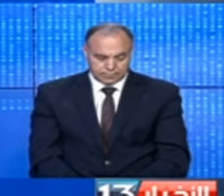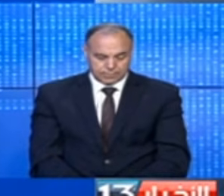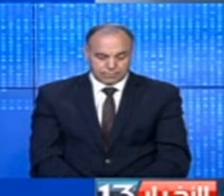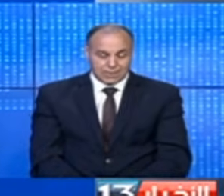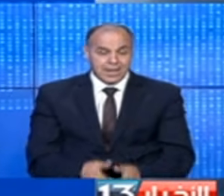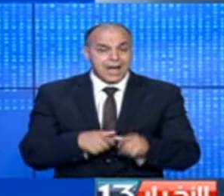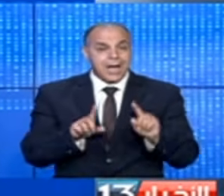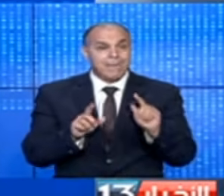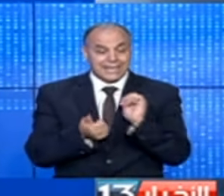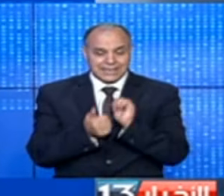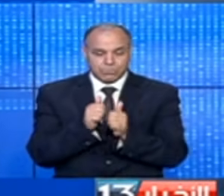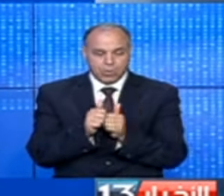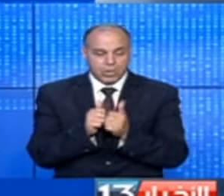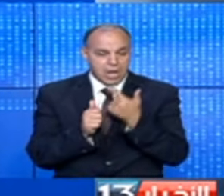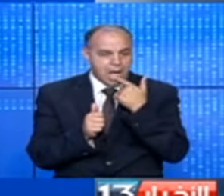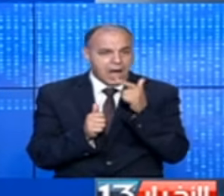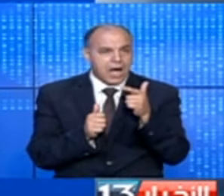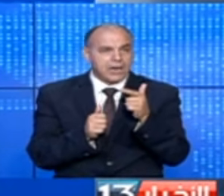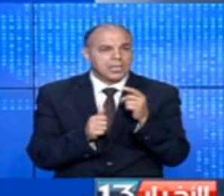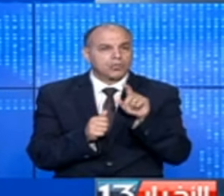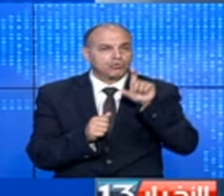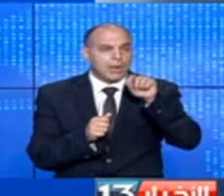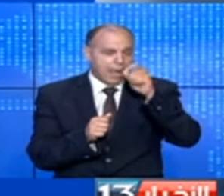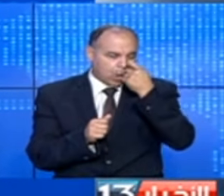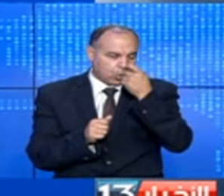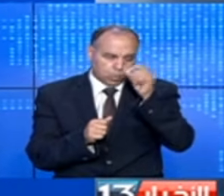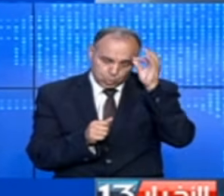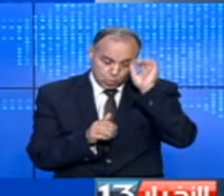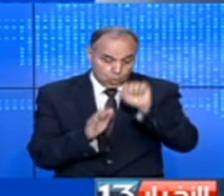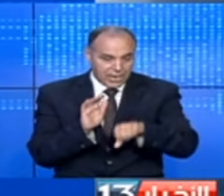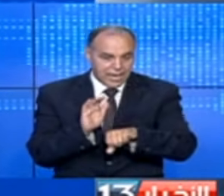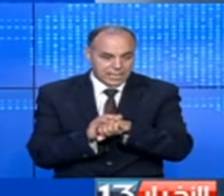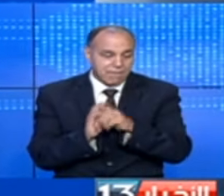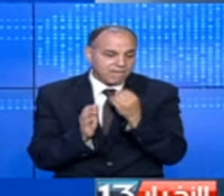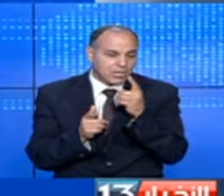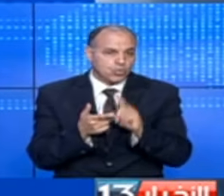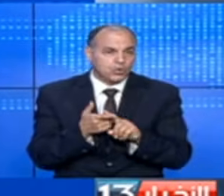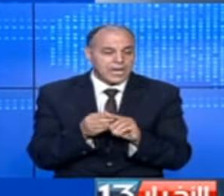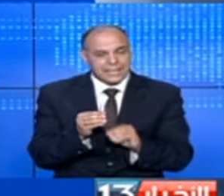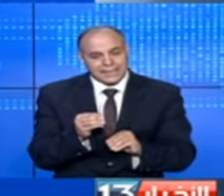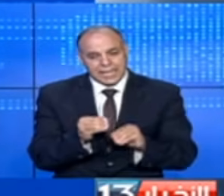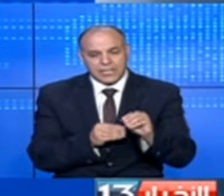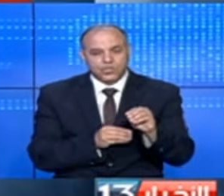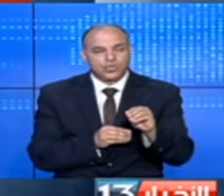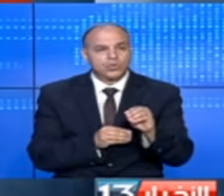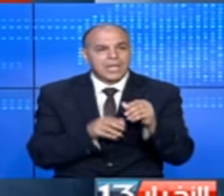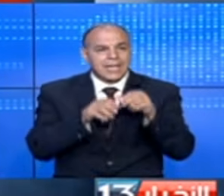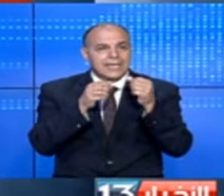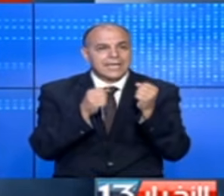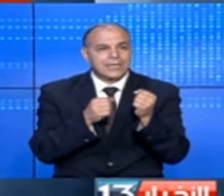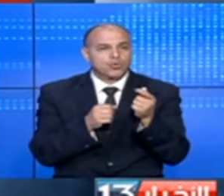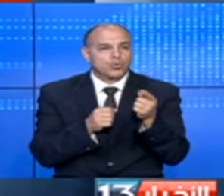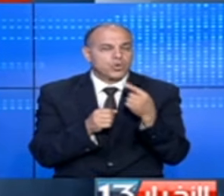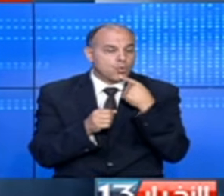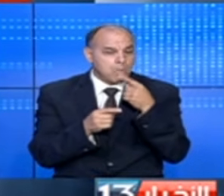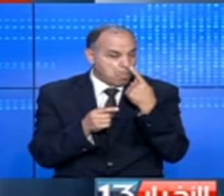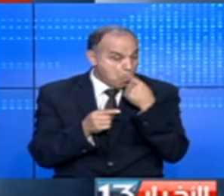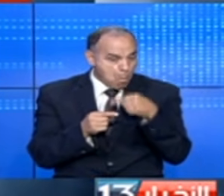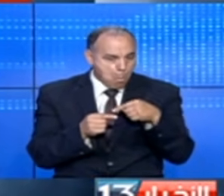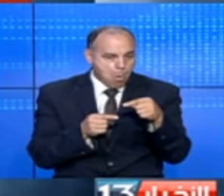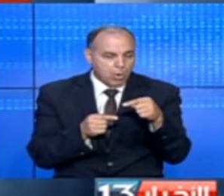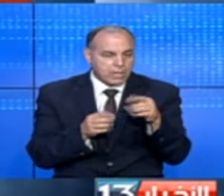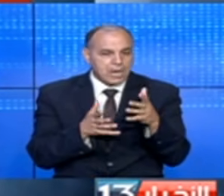في أخبار الرياضة، أعلنت الجامعة التونسية لكرة القدم مساء أمس عن تأجيل مواجهة كأس السوبر والتي كانت